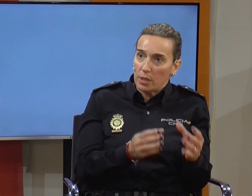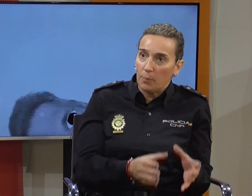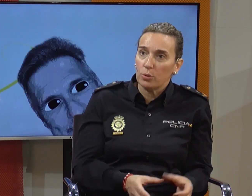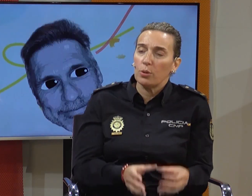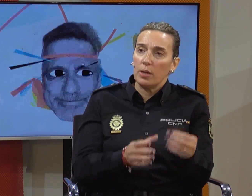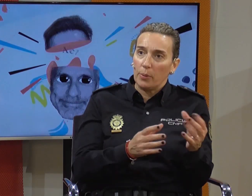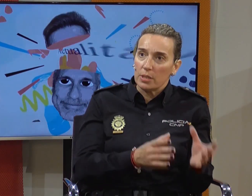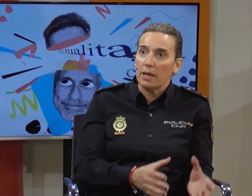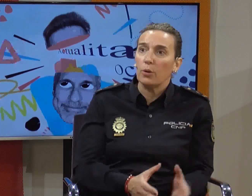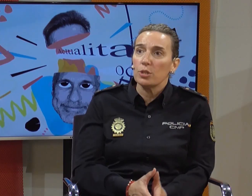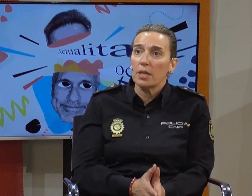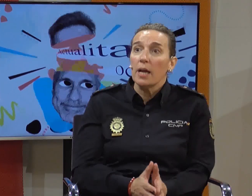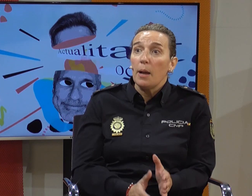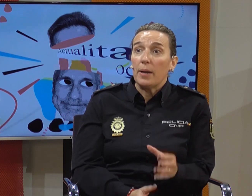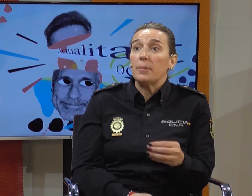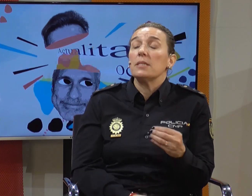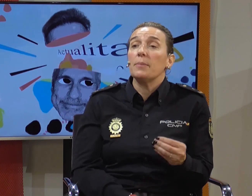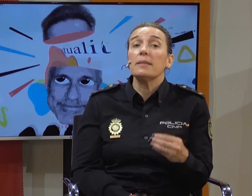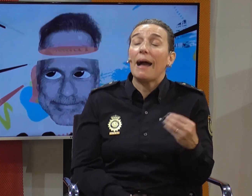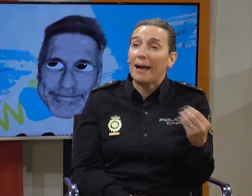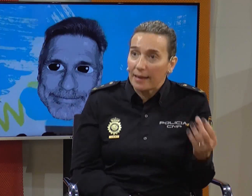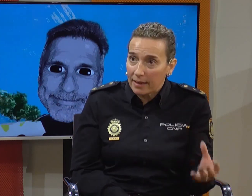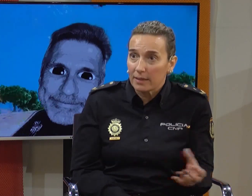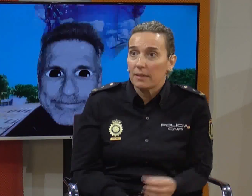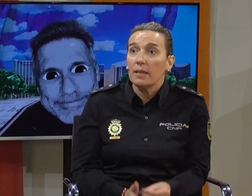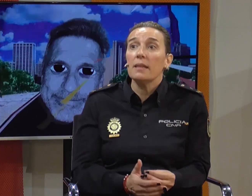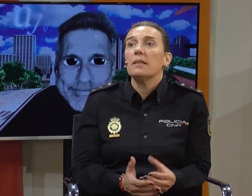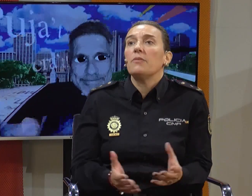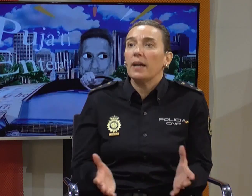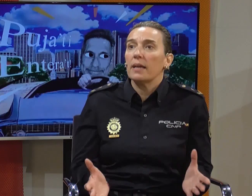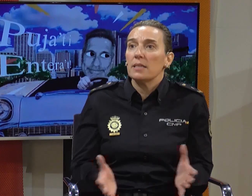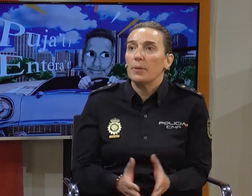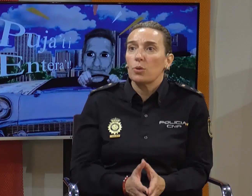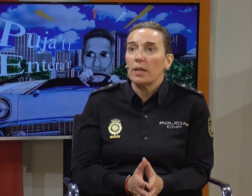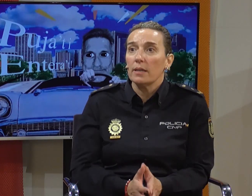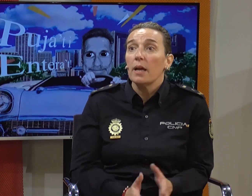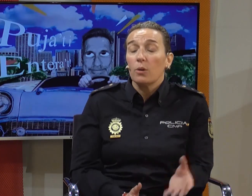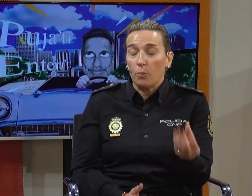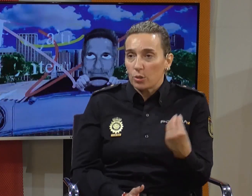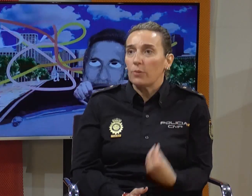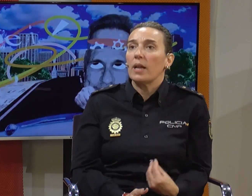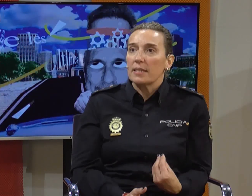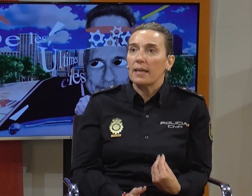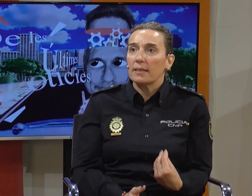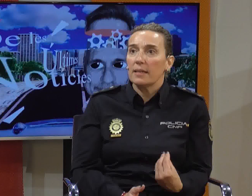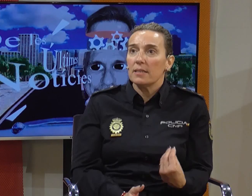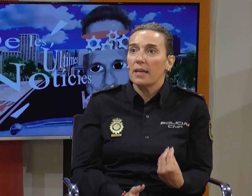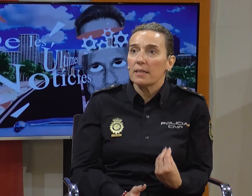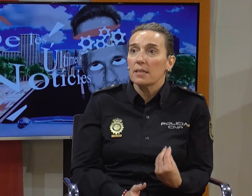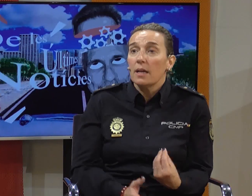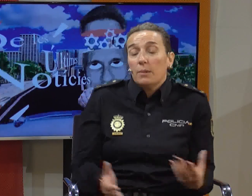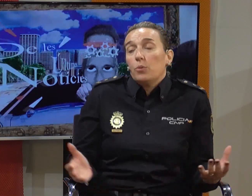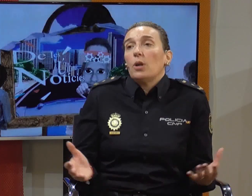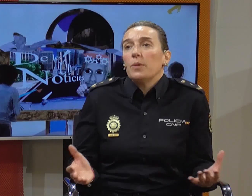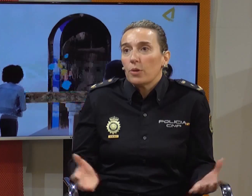la policia en moto, com la policia en cotxe, per a precisament anar i identificar a aquesta persona. Com mos han donat les